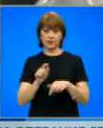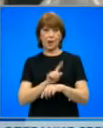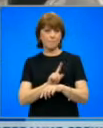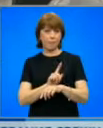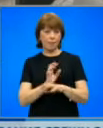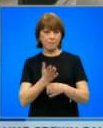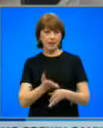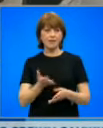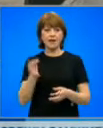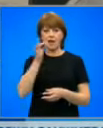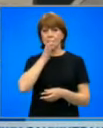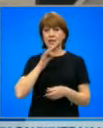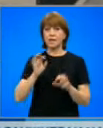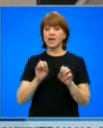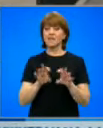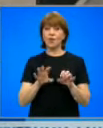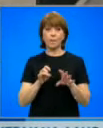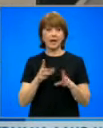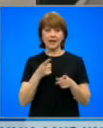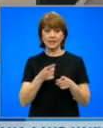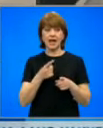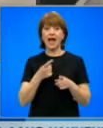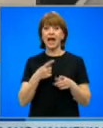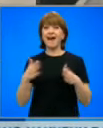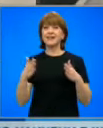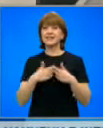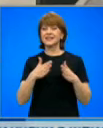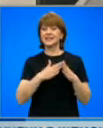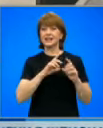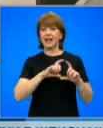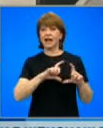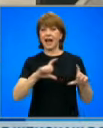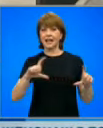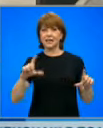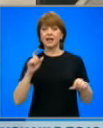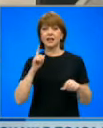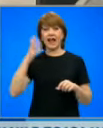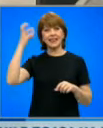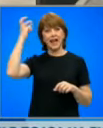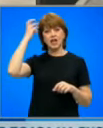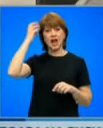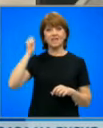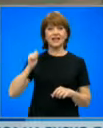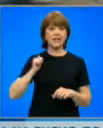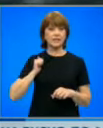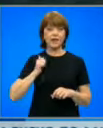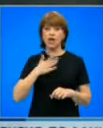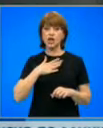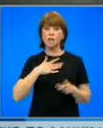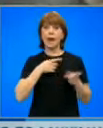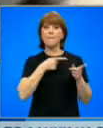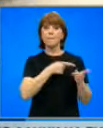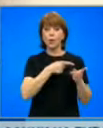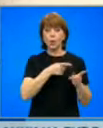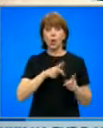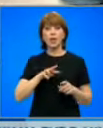нямаме информация дали още в сградата на Държавната агенция национална сигурност има разследващи прокурори и контрразузнавачи.